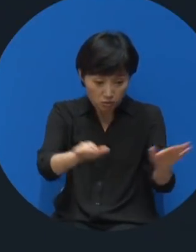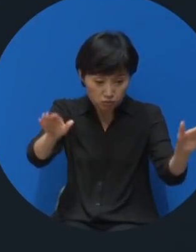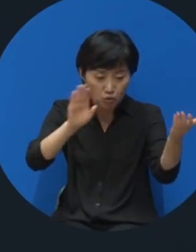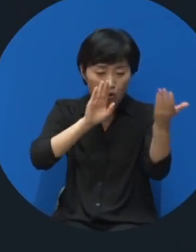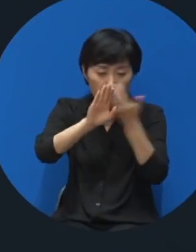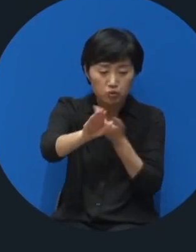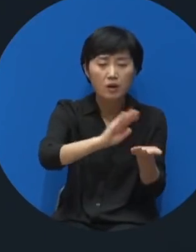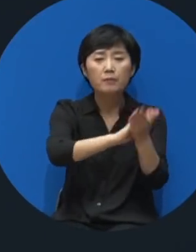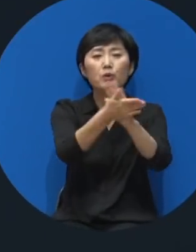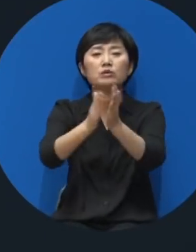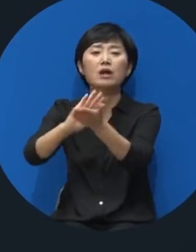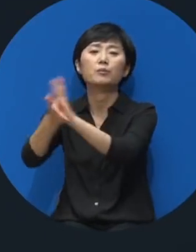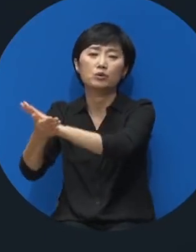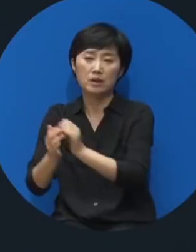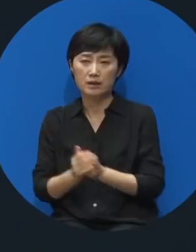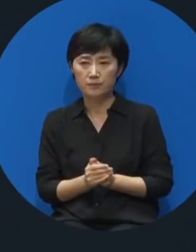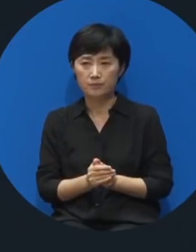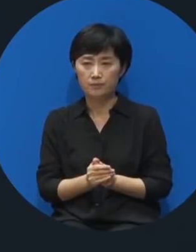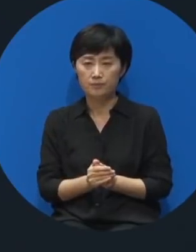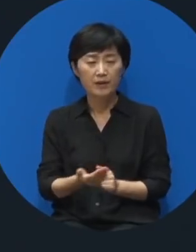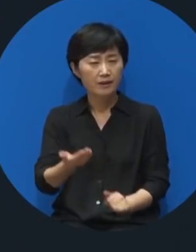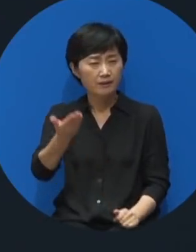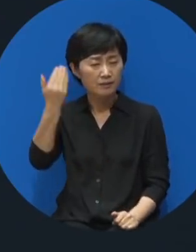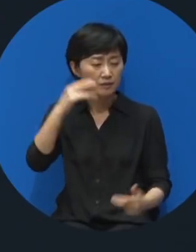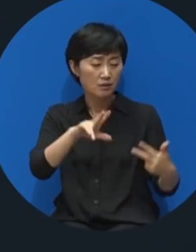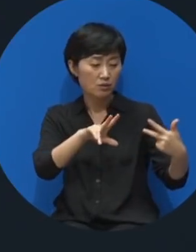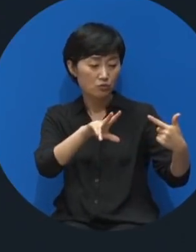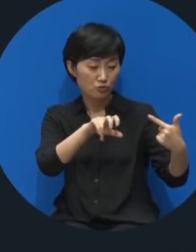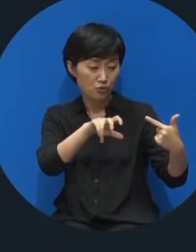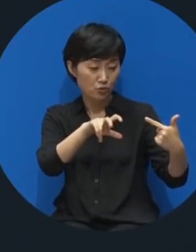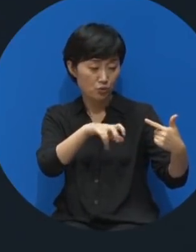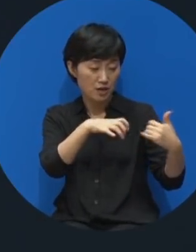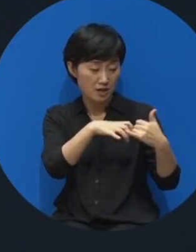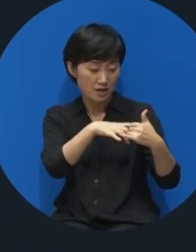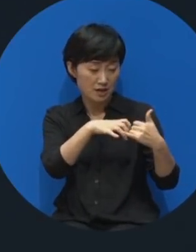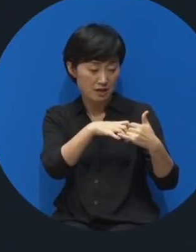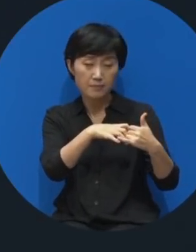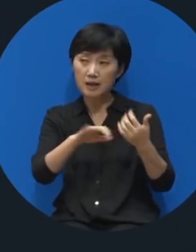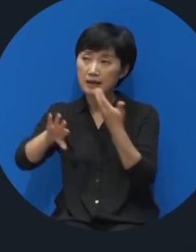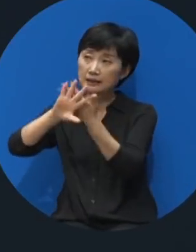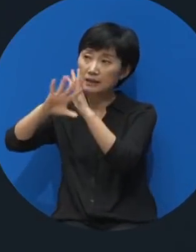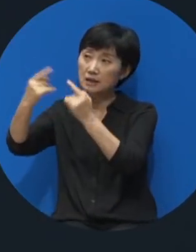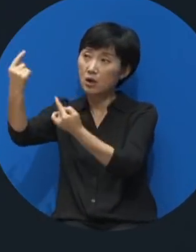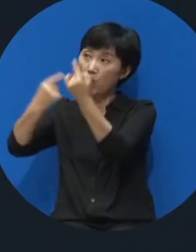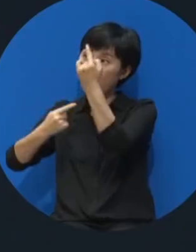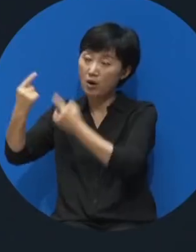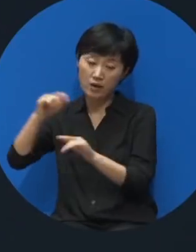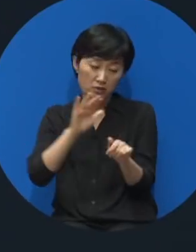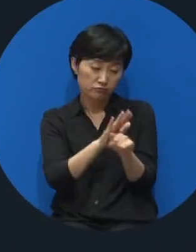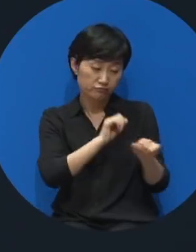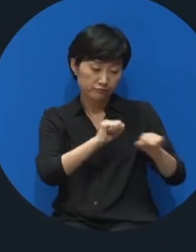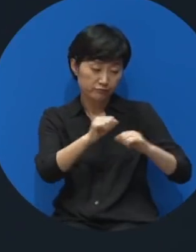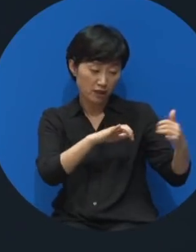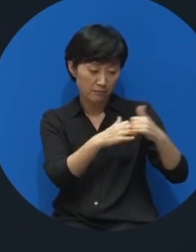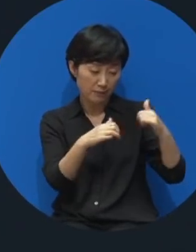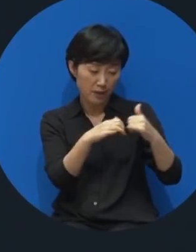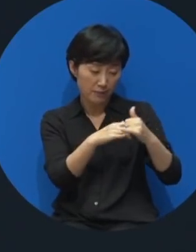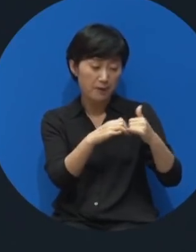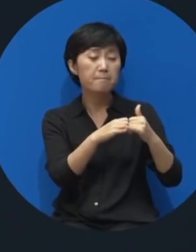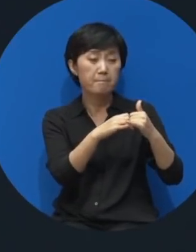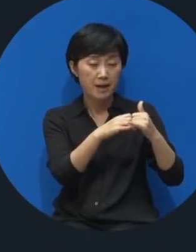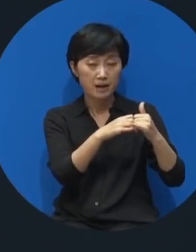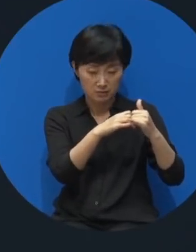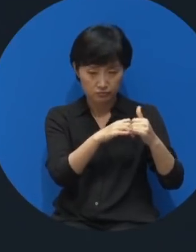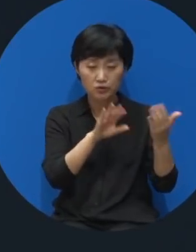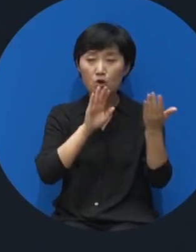我国真的进入福音之后，国家的命运就彻底改变了。别的国家看到之后非常惊讶。 6.25 때 우리나라 왔던 군인들이 다시 와보고 깜짝 놀라지 않습니까? 어떻게 이렇게 바뀌냐? 우리나라 막 세계에서 이렇게